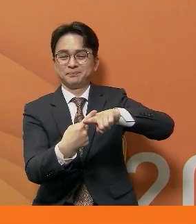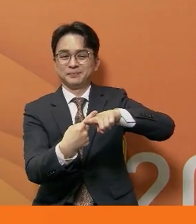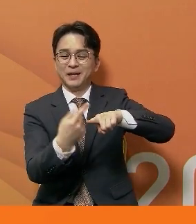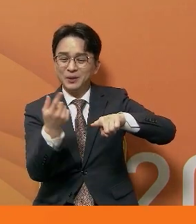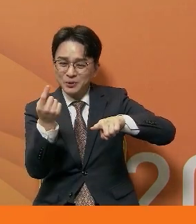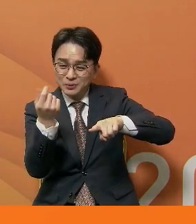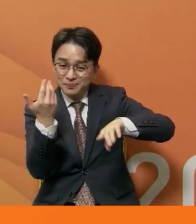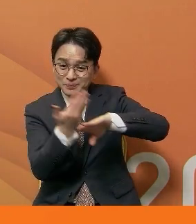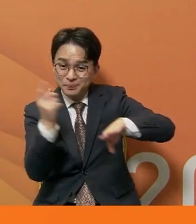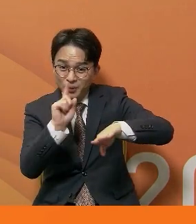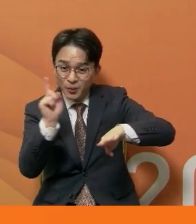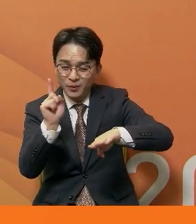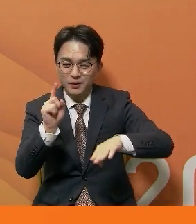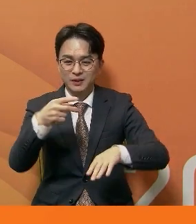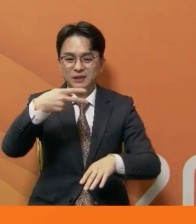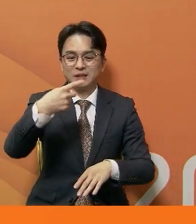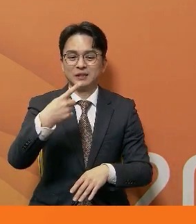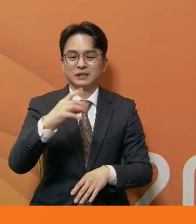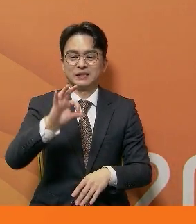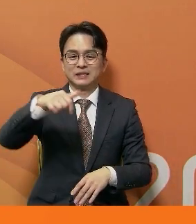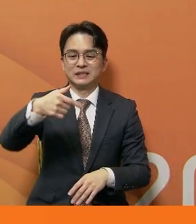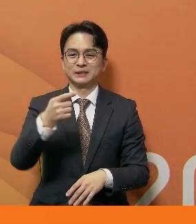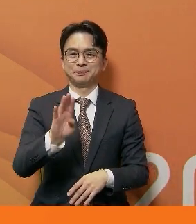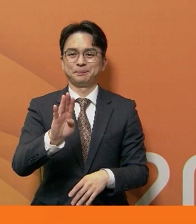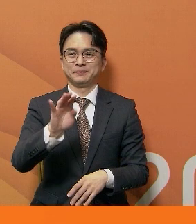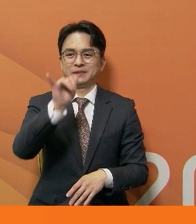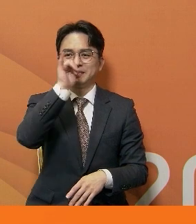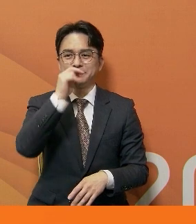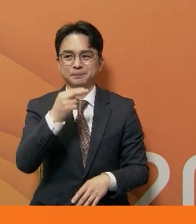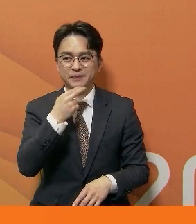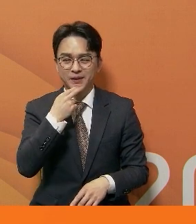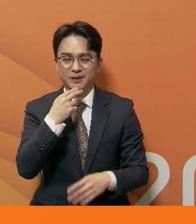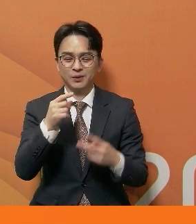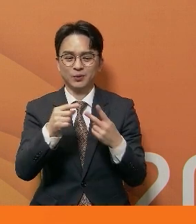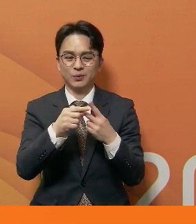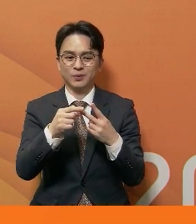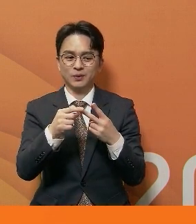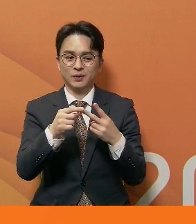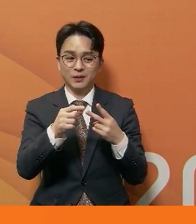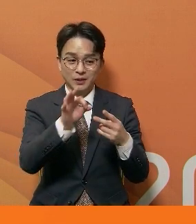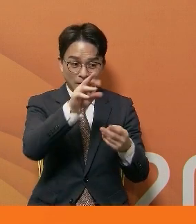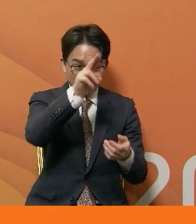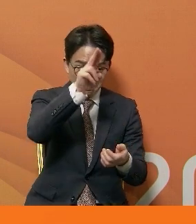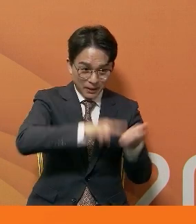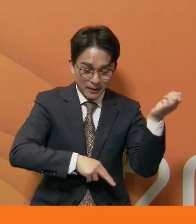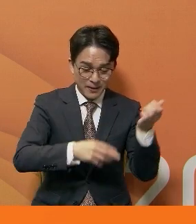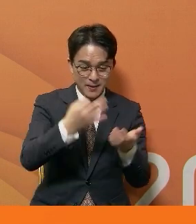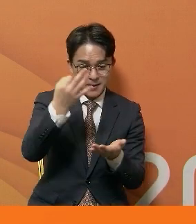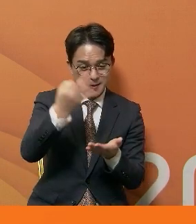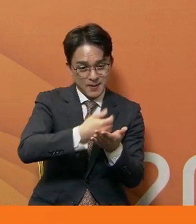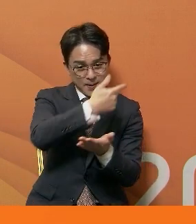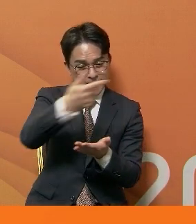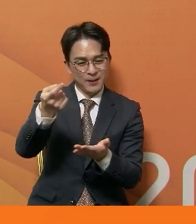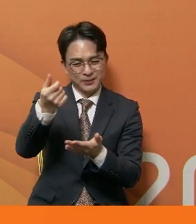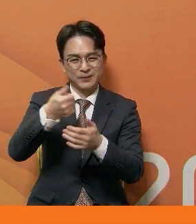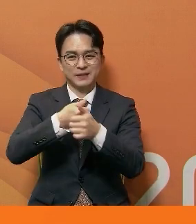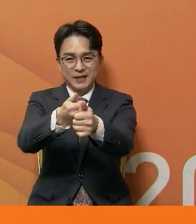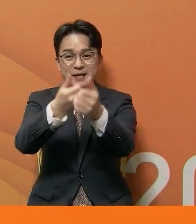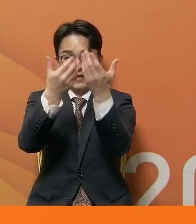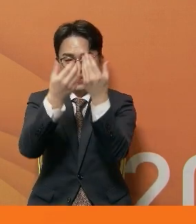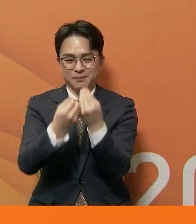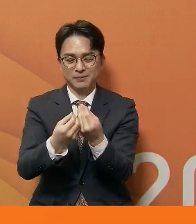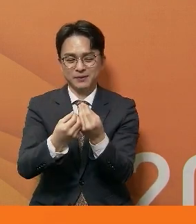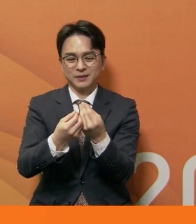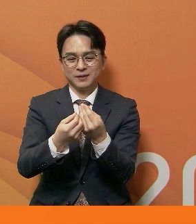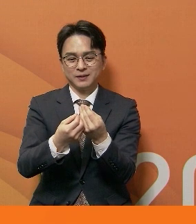다른 점은 등급하고 경제성하고 두 가지 패턴으로 결과가 나온다는 겁니다 등급은 우리가